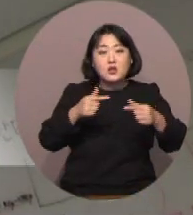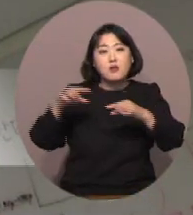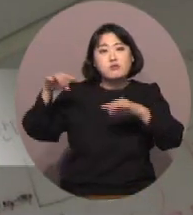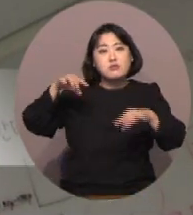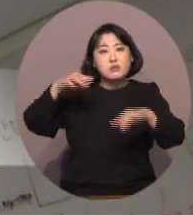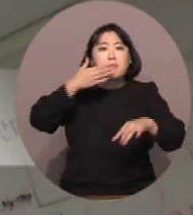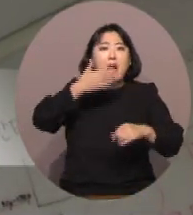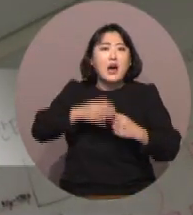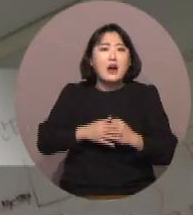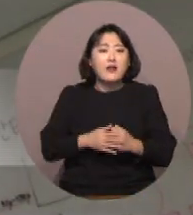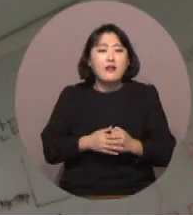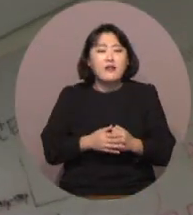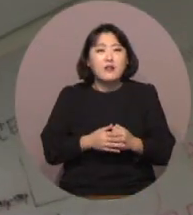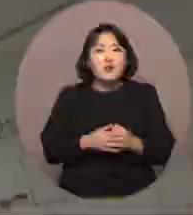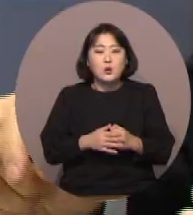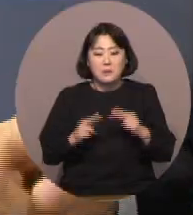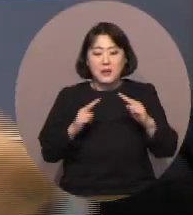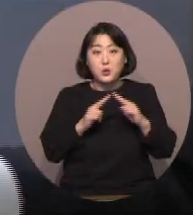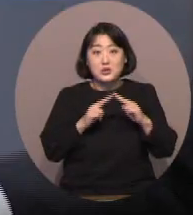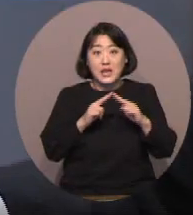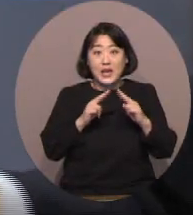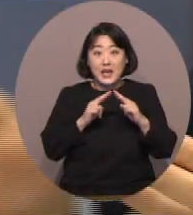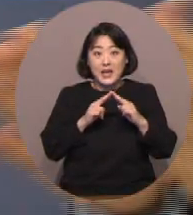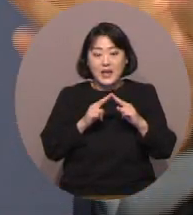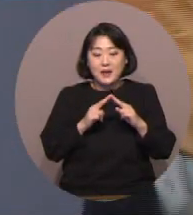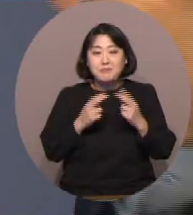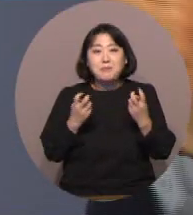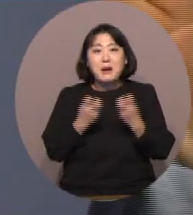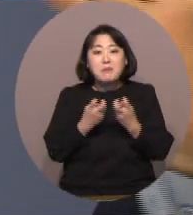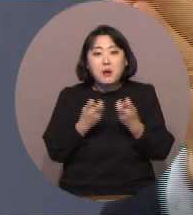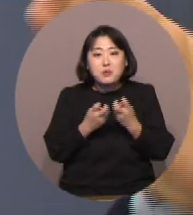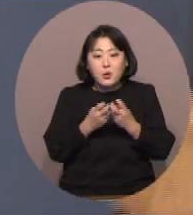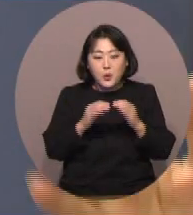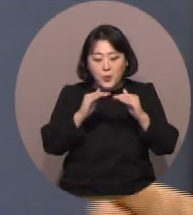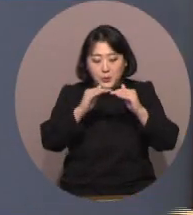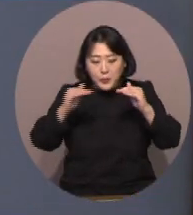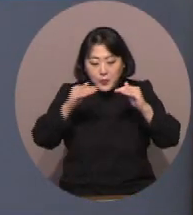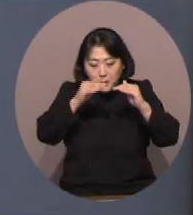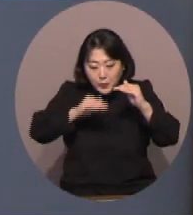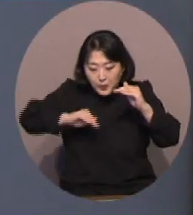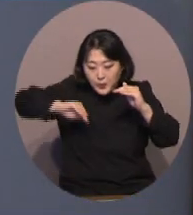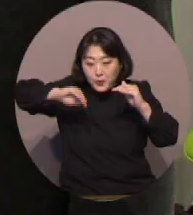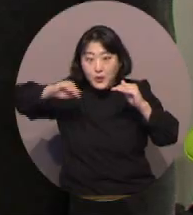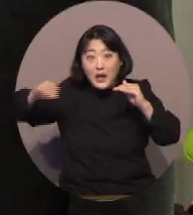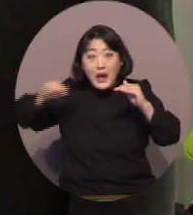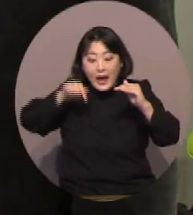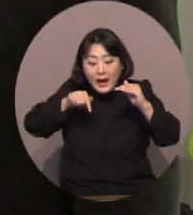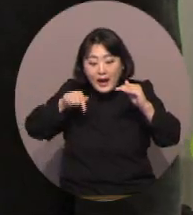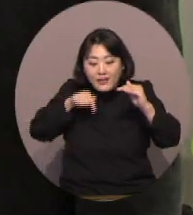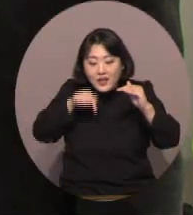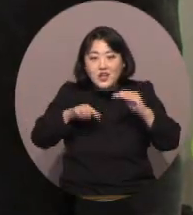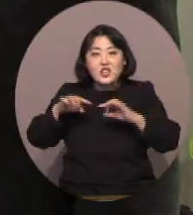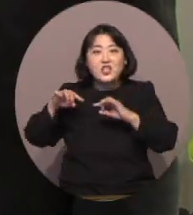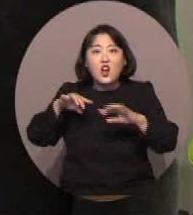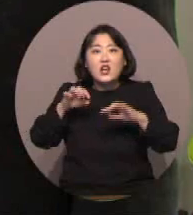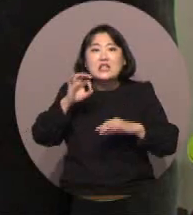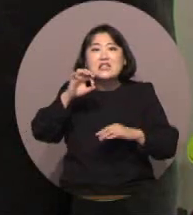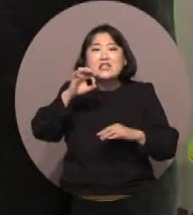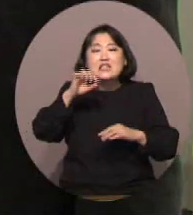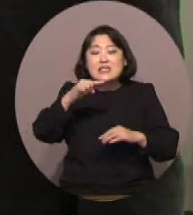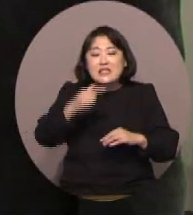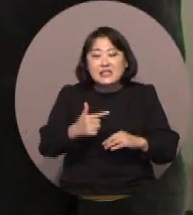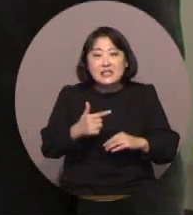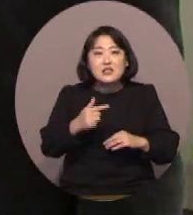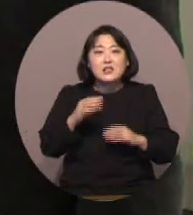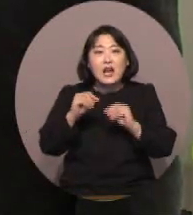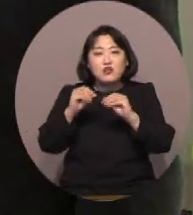가능합니다. 반도체 공정으로 필름의 일정한 형태의 홈을 판 뒤 열과 전기 전도성이 높은 은 분말을 채워